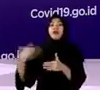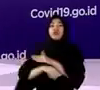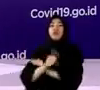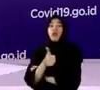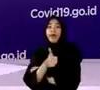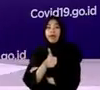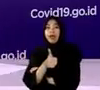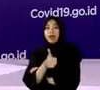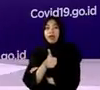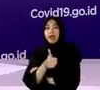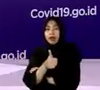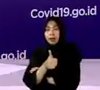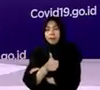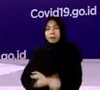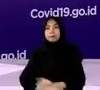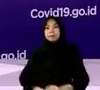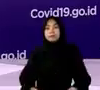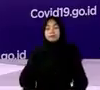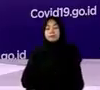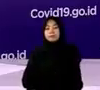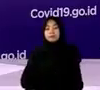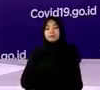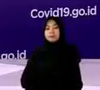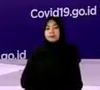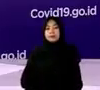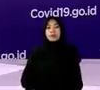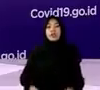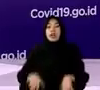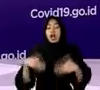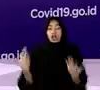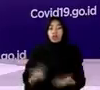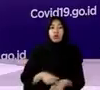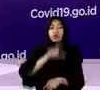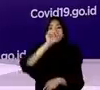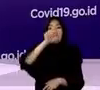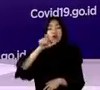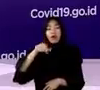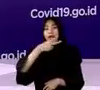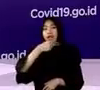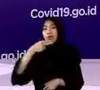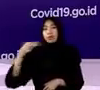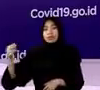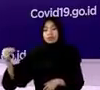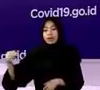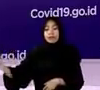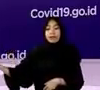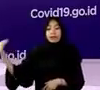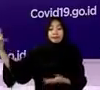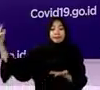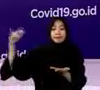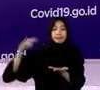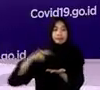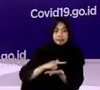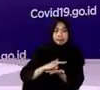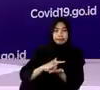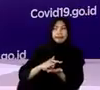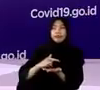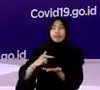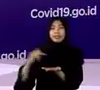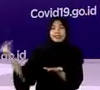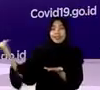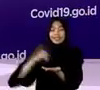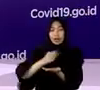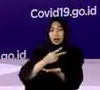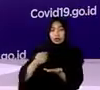lembaga. Selanjutnya, WNI yang masuk ke Indonesia wajib melakukan karantina setelah datang di